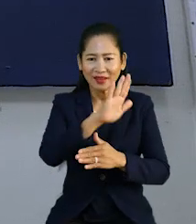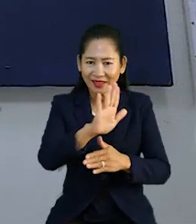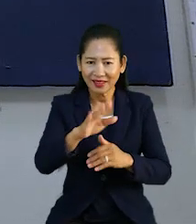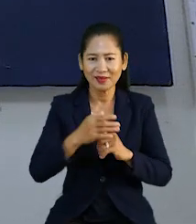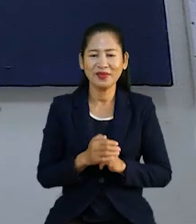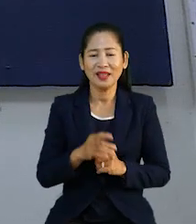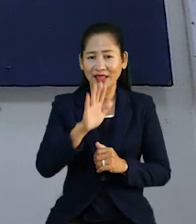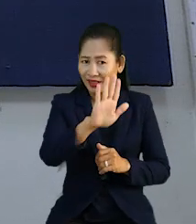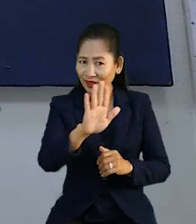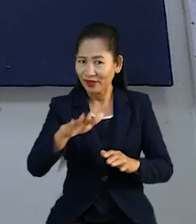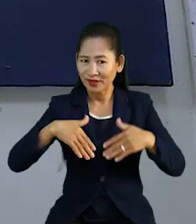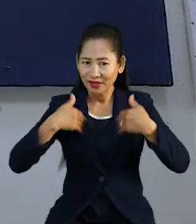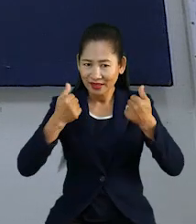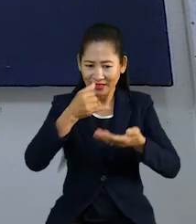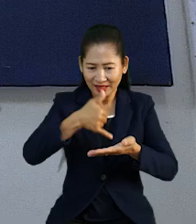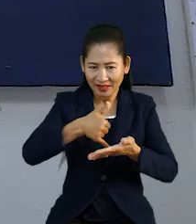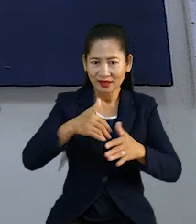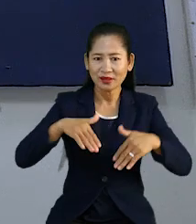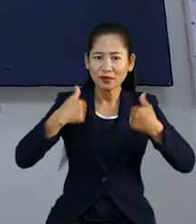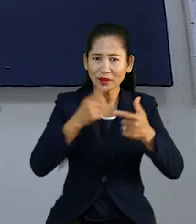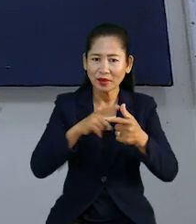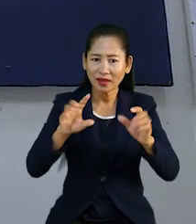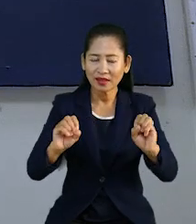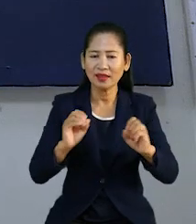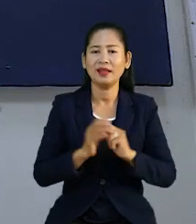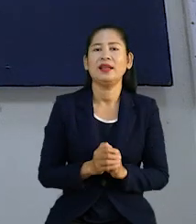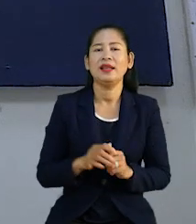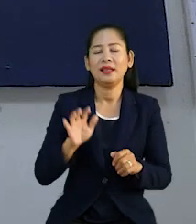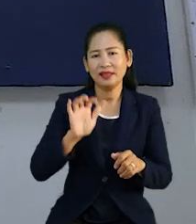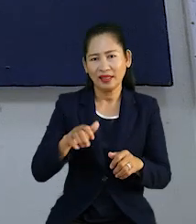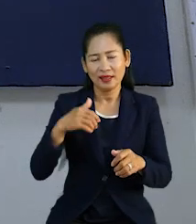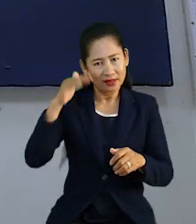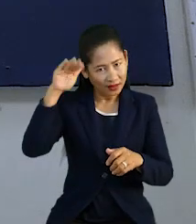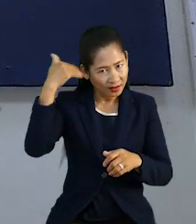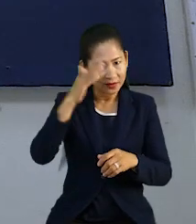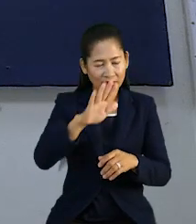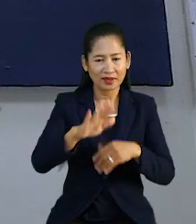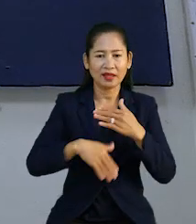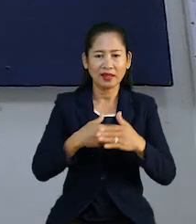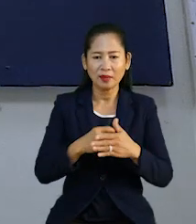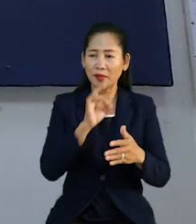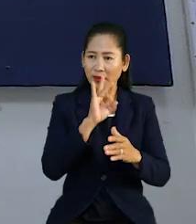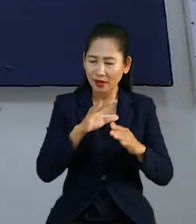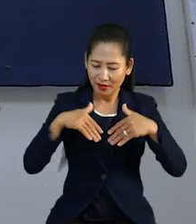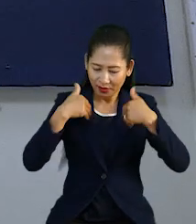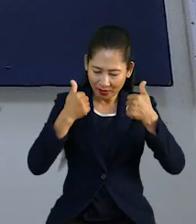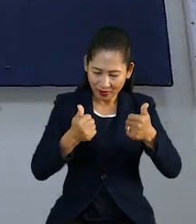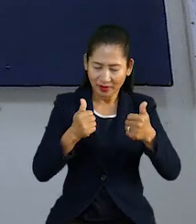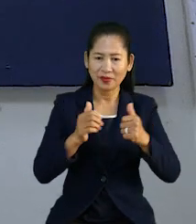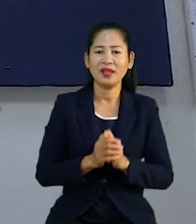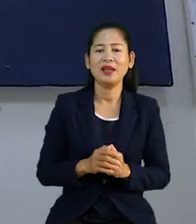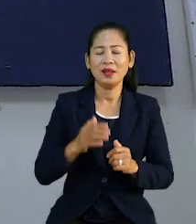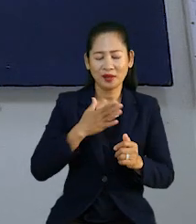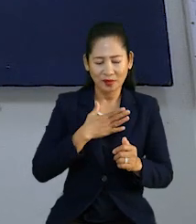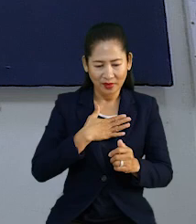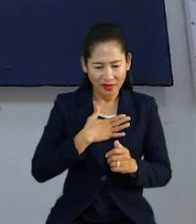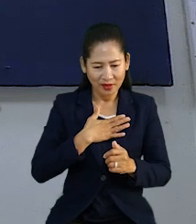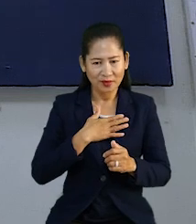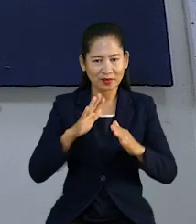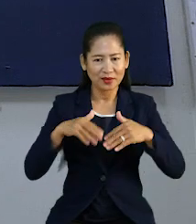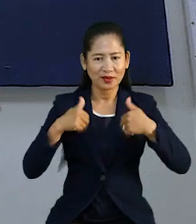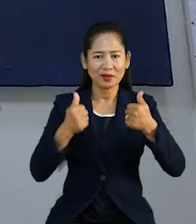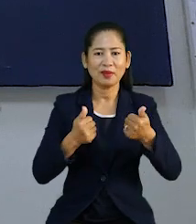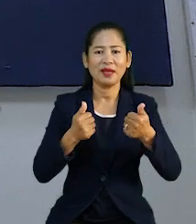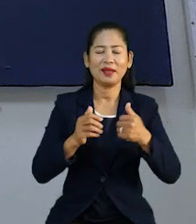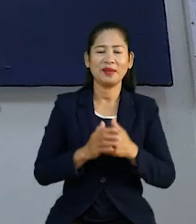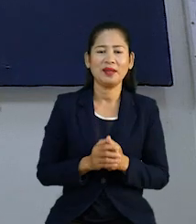ta con tình ọc này nên thân này sắp sắp bài chia được tế. Chà này cứ xung thương tha con tình ọc này vật chia sắp sắp bài. Chẳng lại nhạc rú có sắp sắp